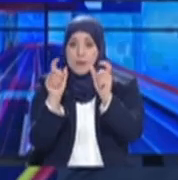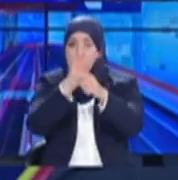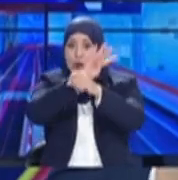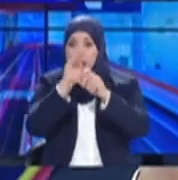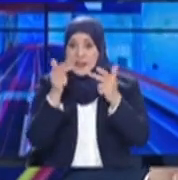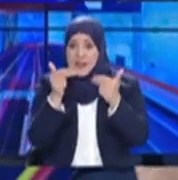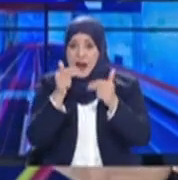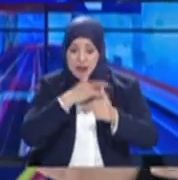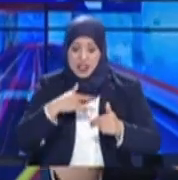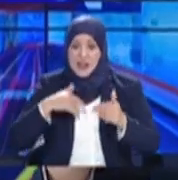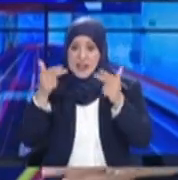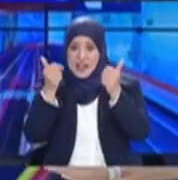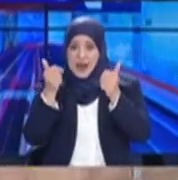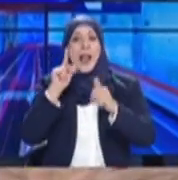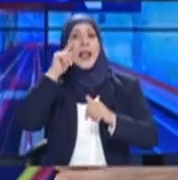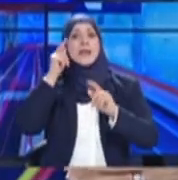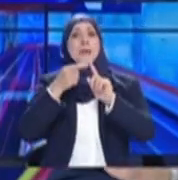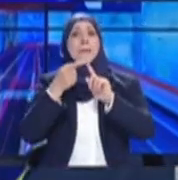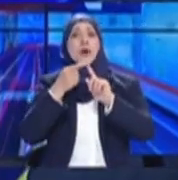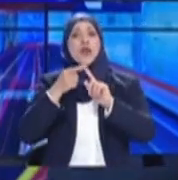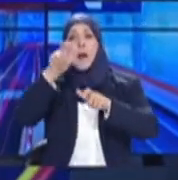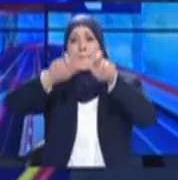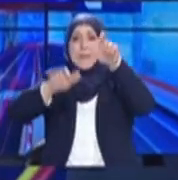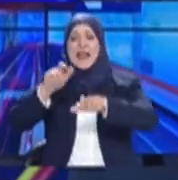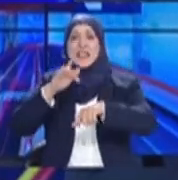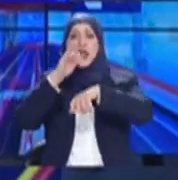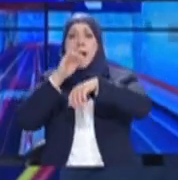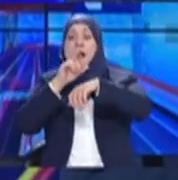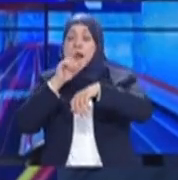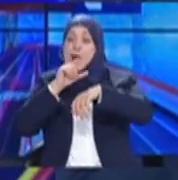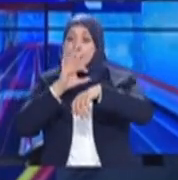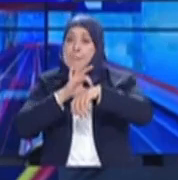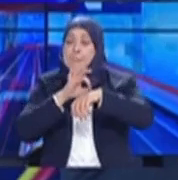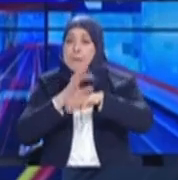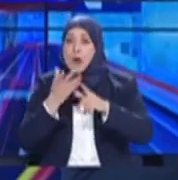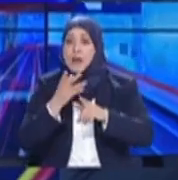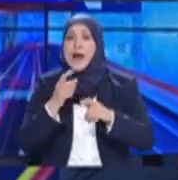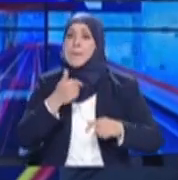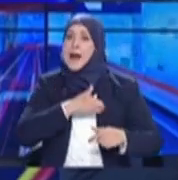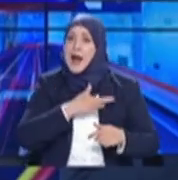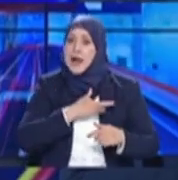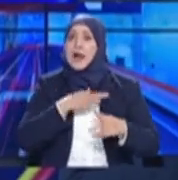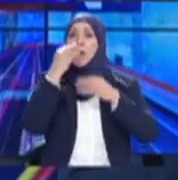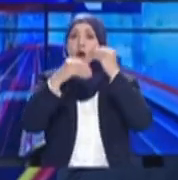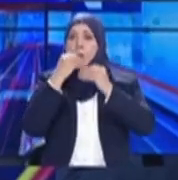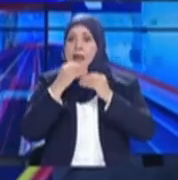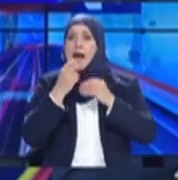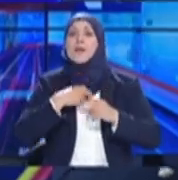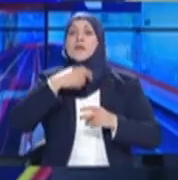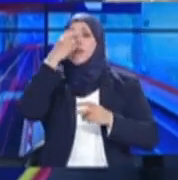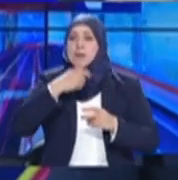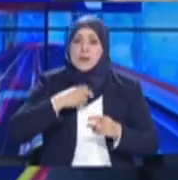الدار على ال ال ال ملفهم في ديارهم من المهم ان على روح المهم لانه